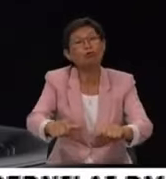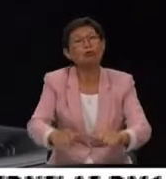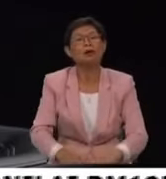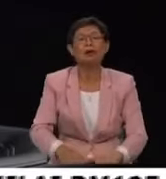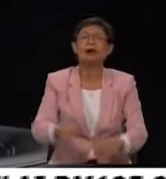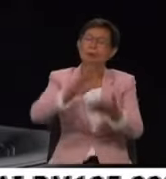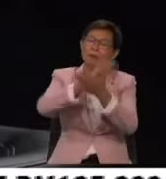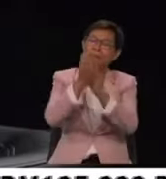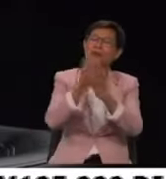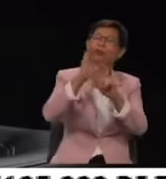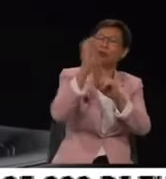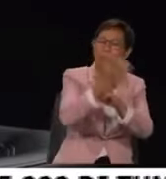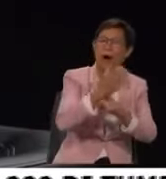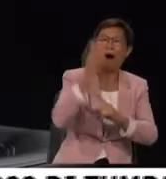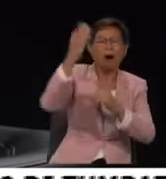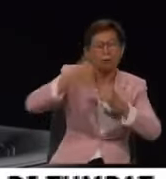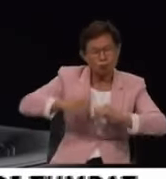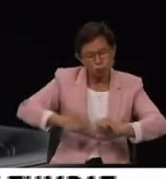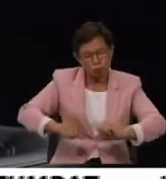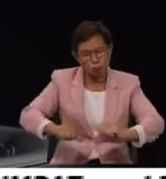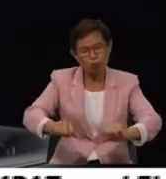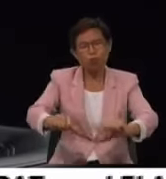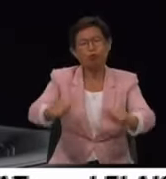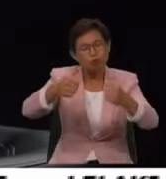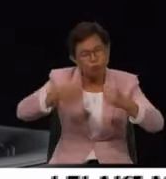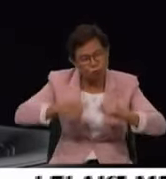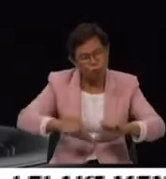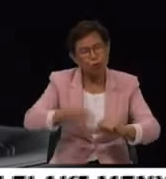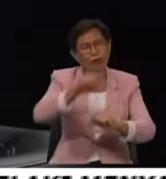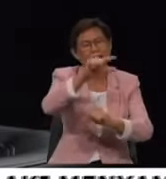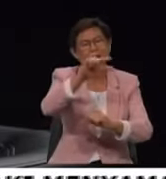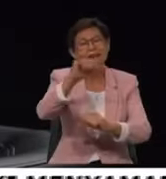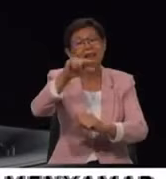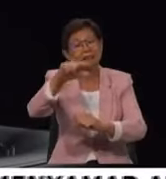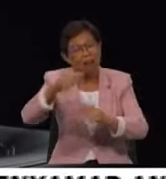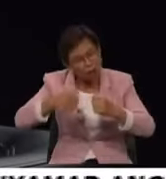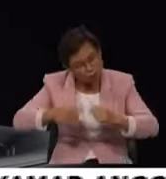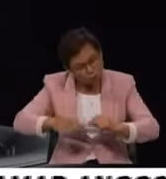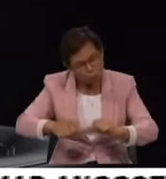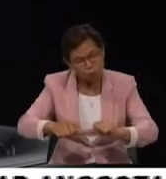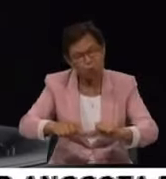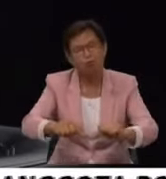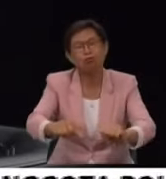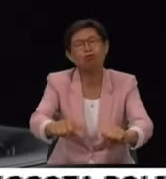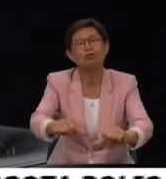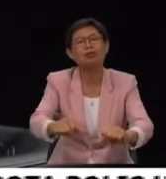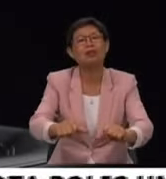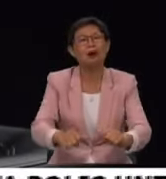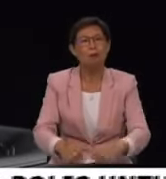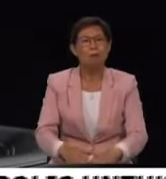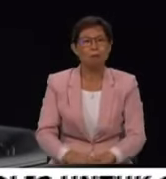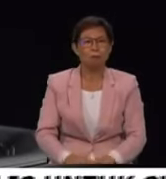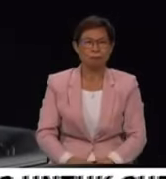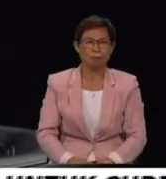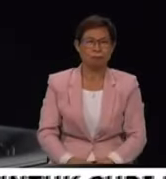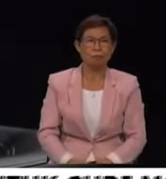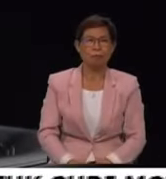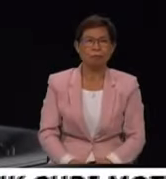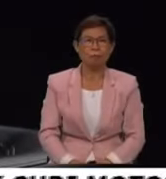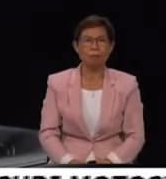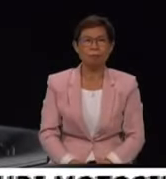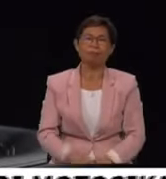menjadi satu budaya. Ini keadaan yang akan berterusan. Maka a untuk memberi satu a apa ni